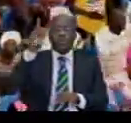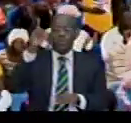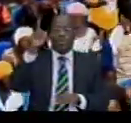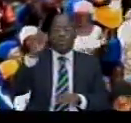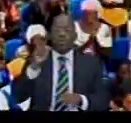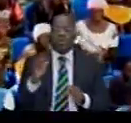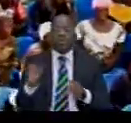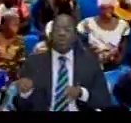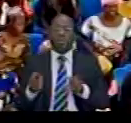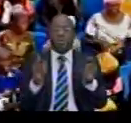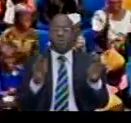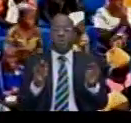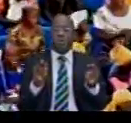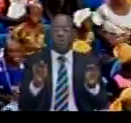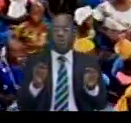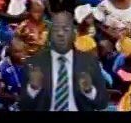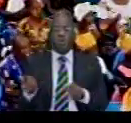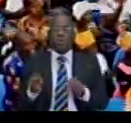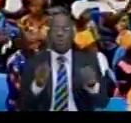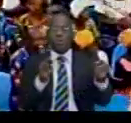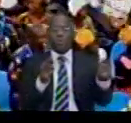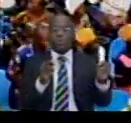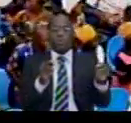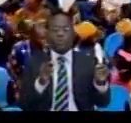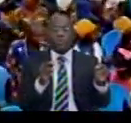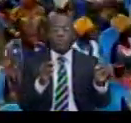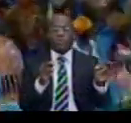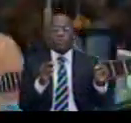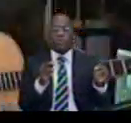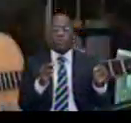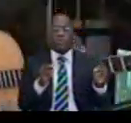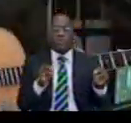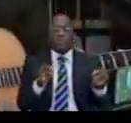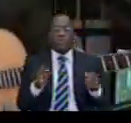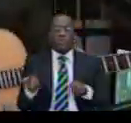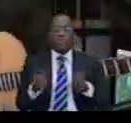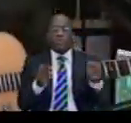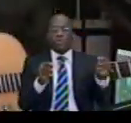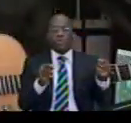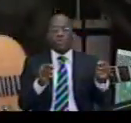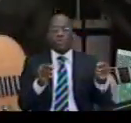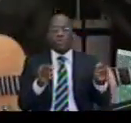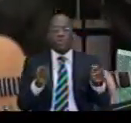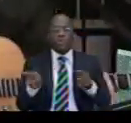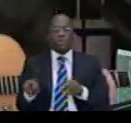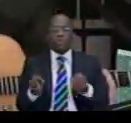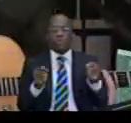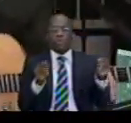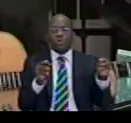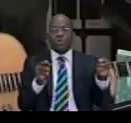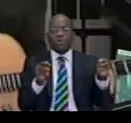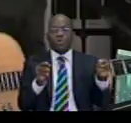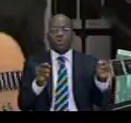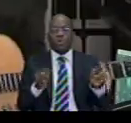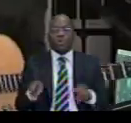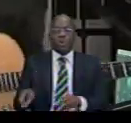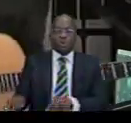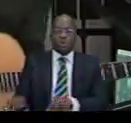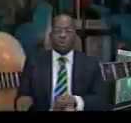Oh, agis, agis, agis,